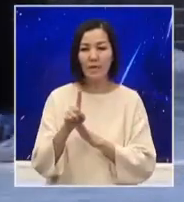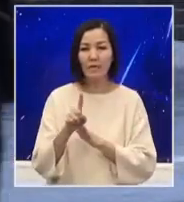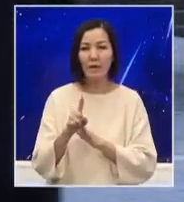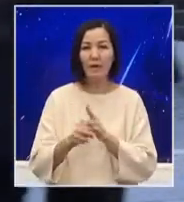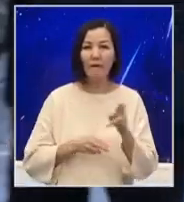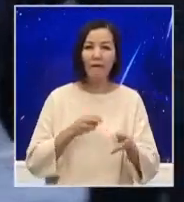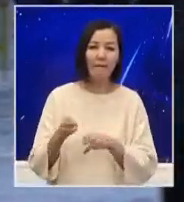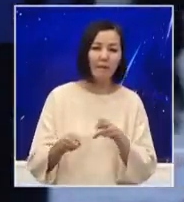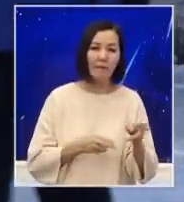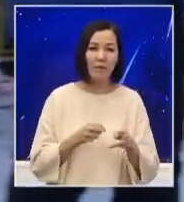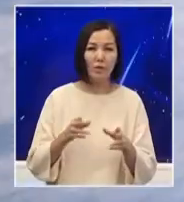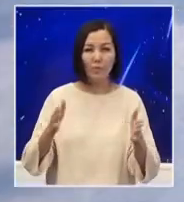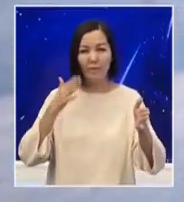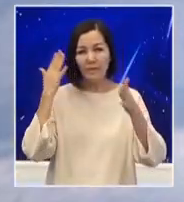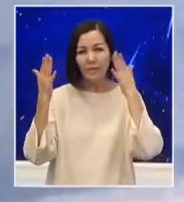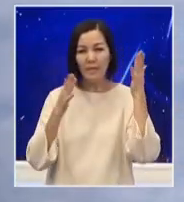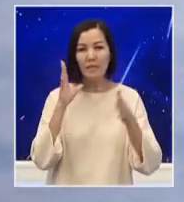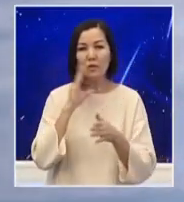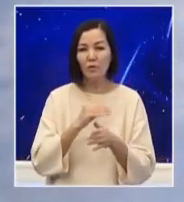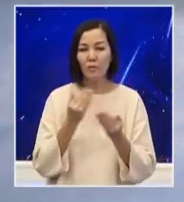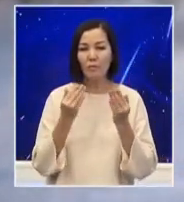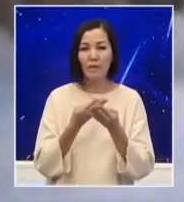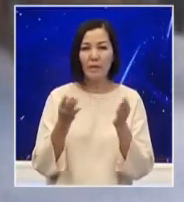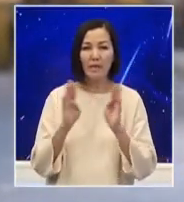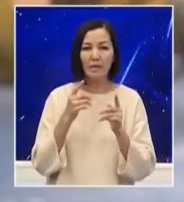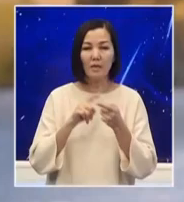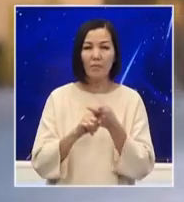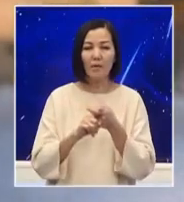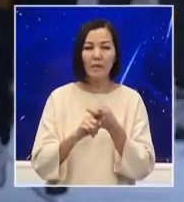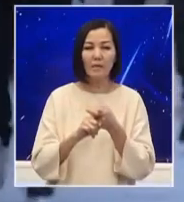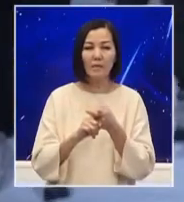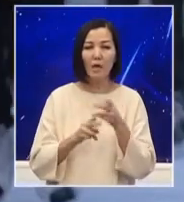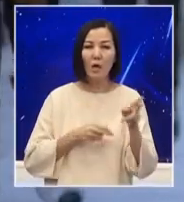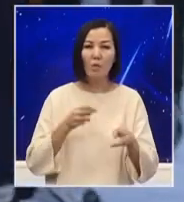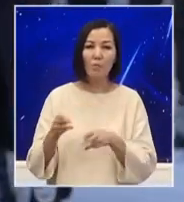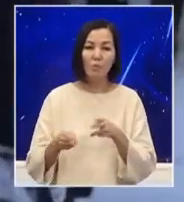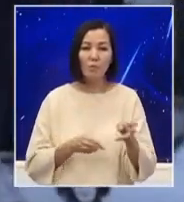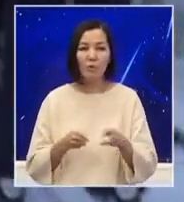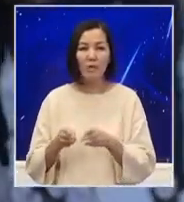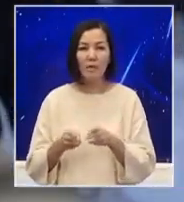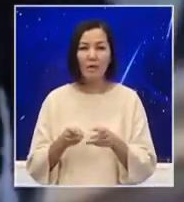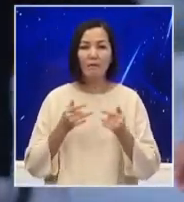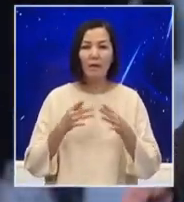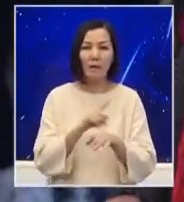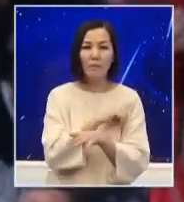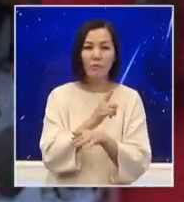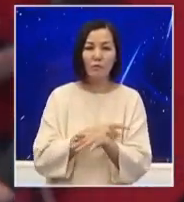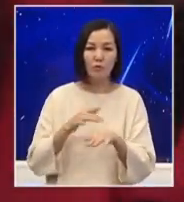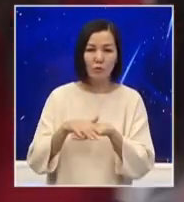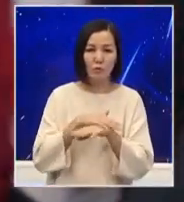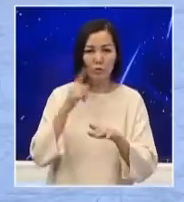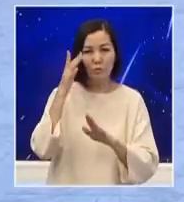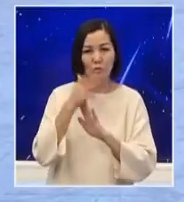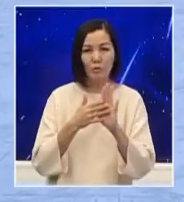теуіп, көңіл көтеруді дағдыға айналдырған. Биыл карантинге байланысты мұз айдынына келушілерге талап күшті. Тұрғындар да оған түсіністікпен